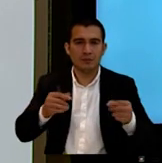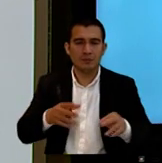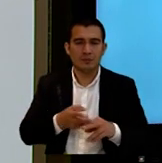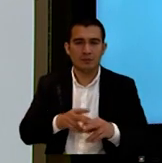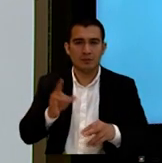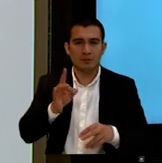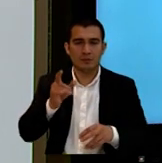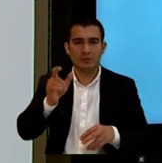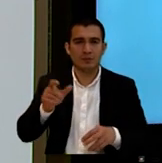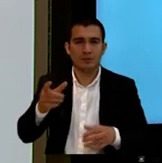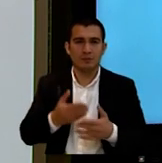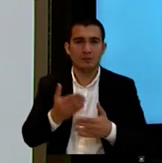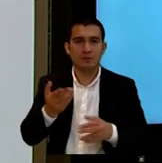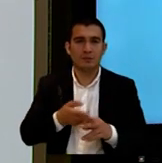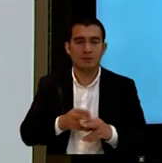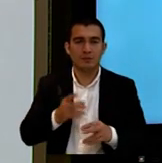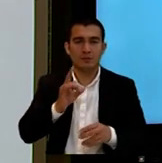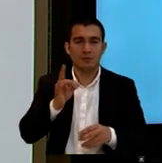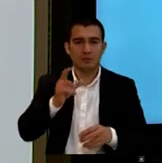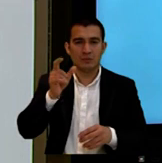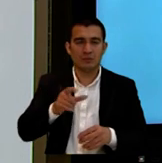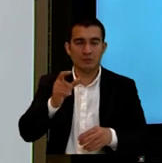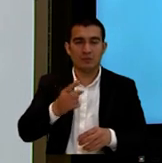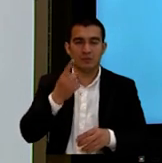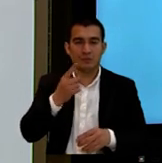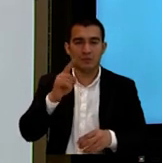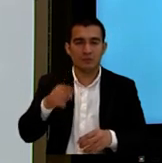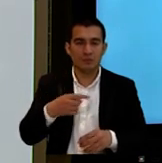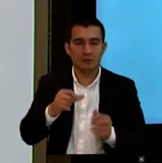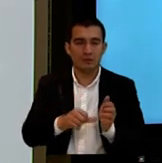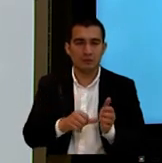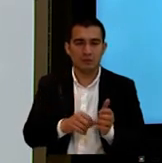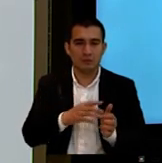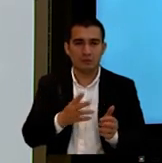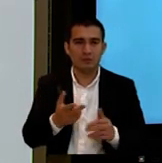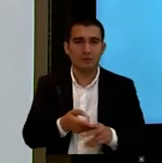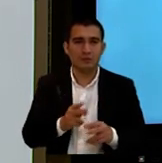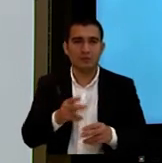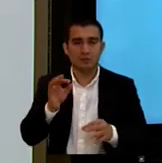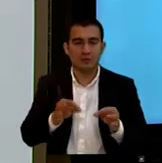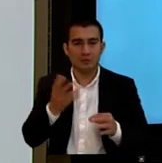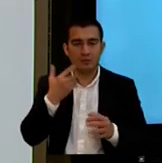bo'yi 1.6 metrga teng. Chizmani chizib olganimizda